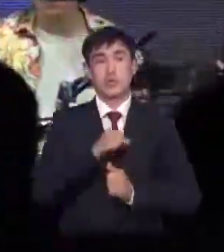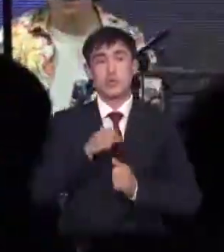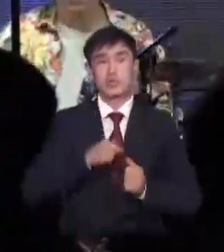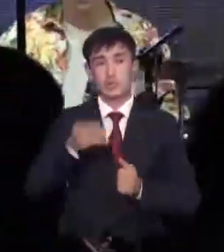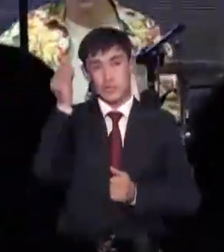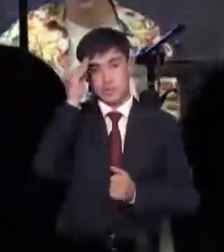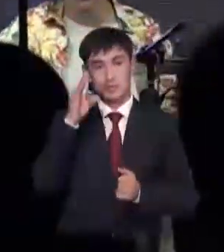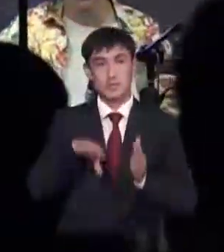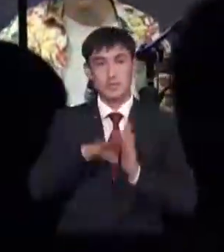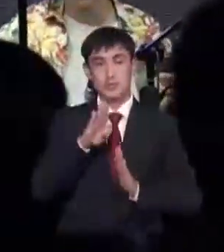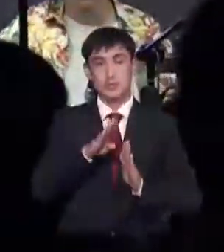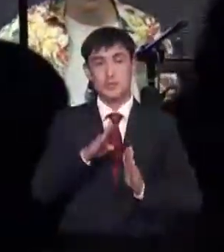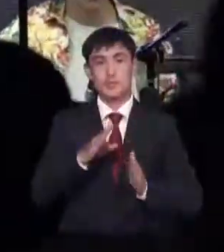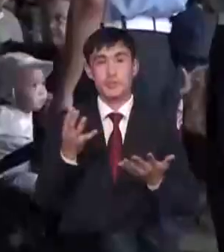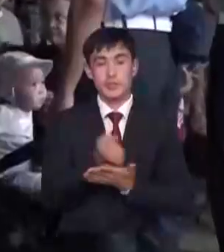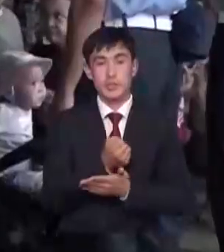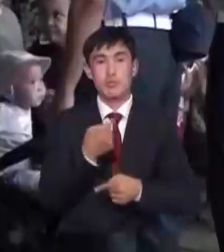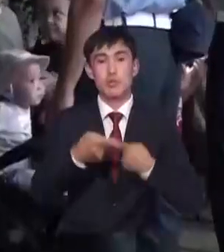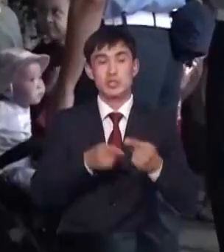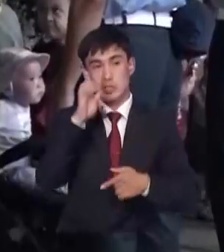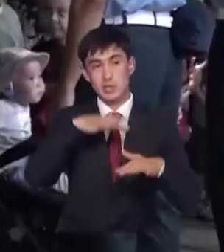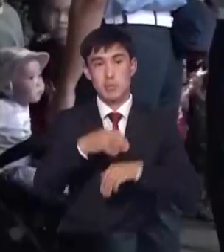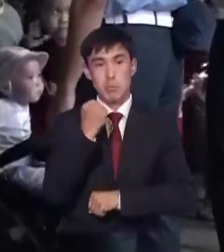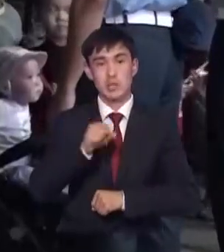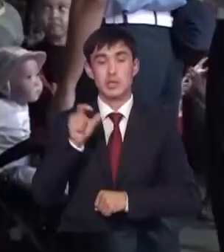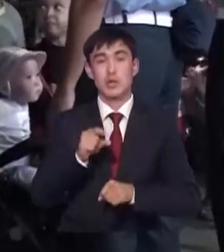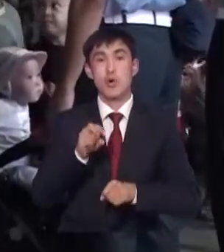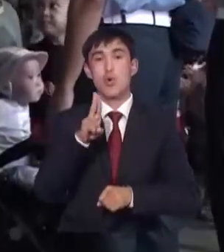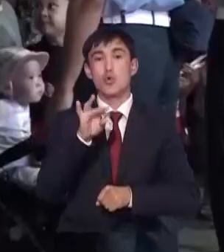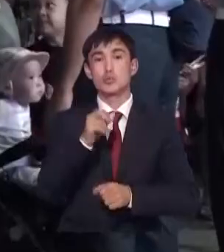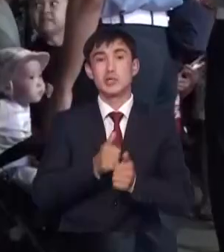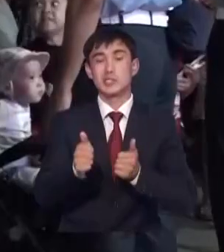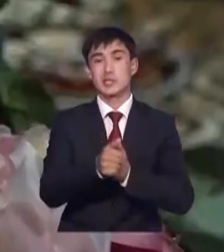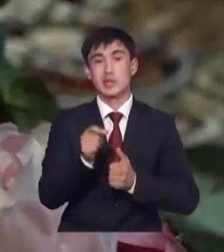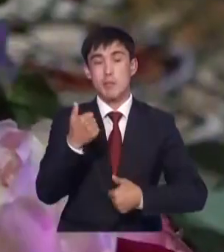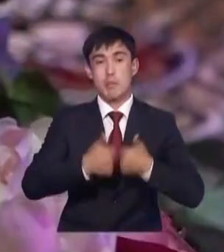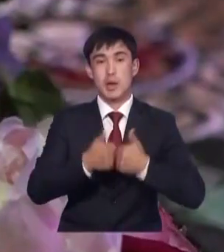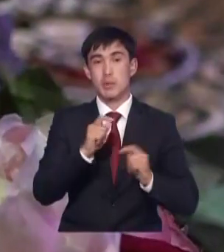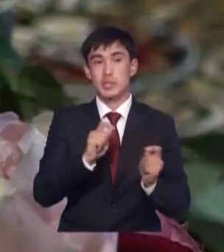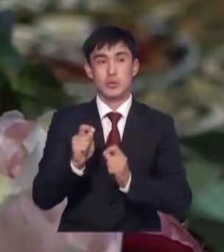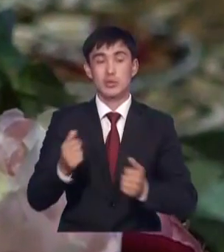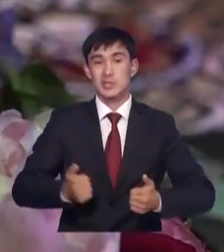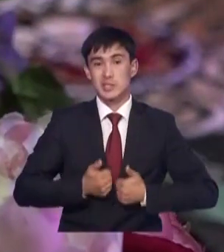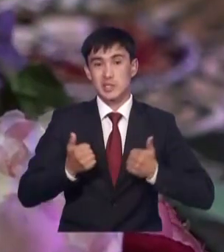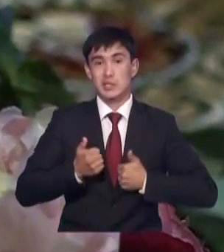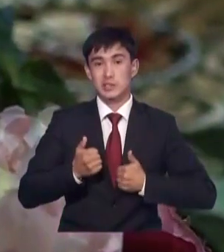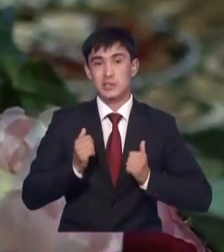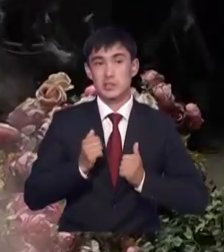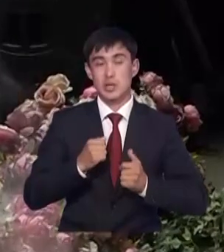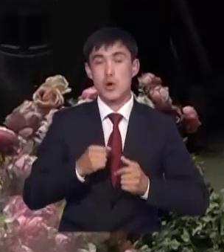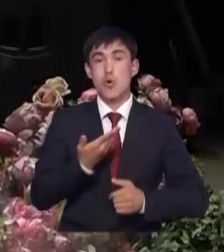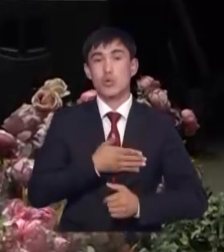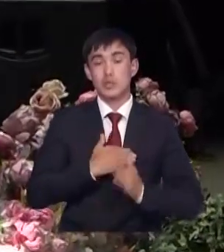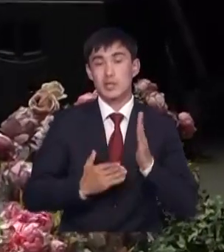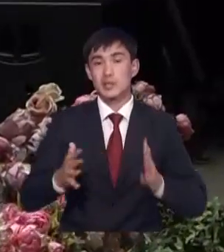саласының білімдісі, беделдісі, болашақ ел батырлары, көшбасшылар. Байқау марапаты олардың ынта жігерін жаныды.